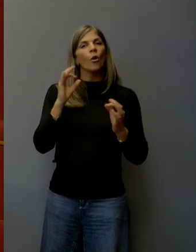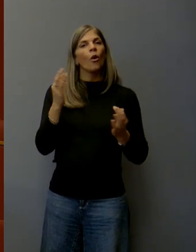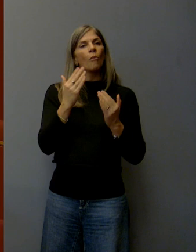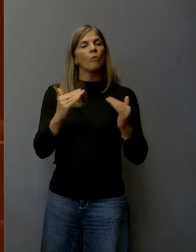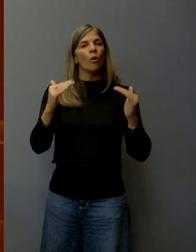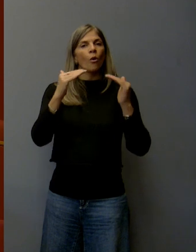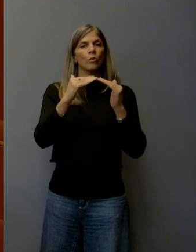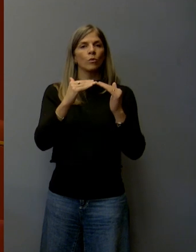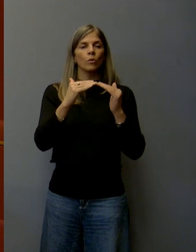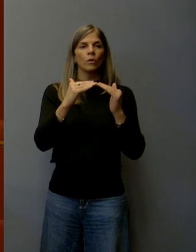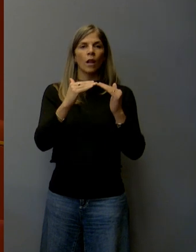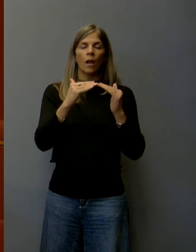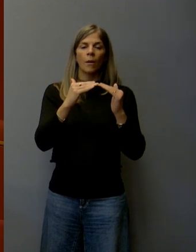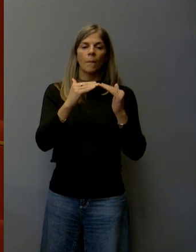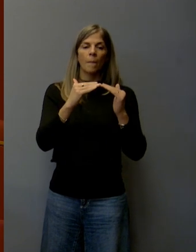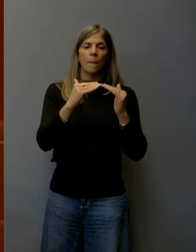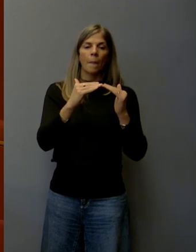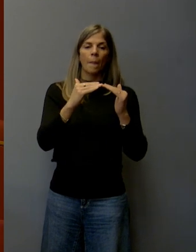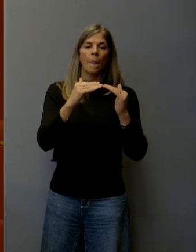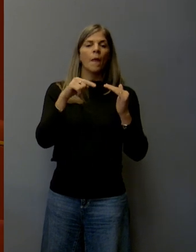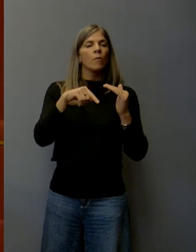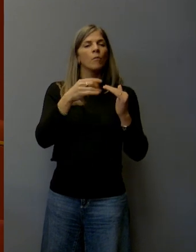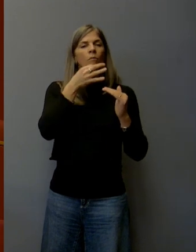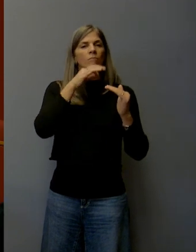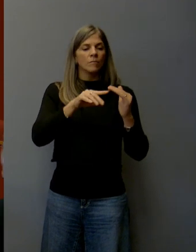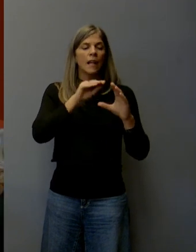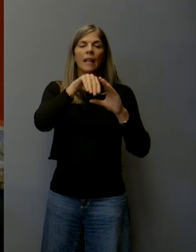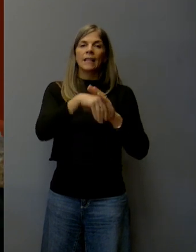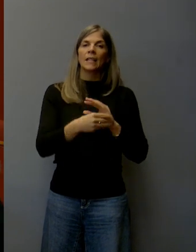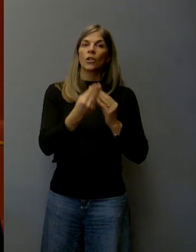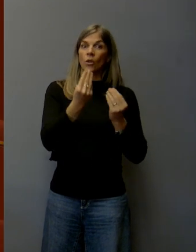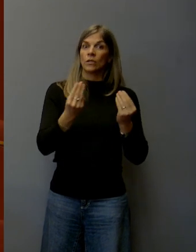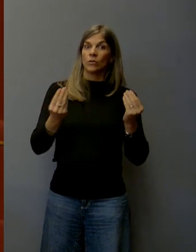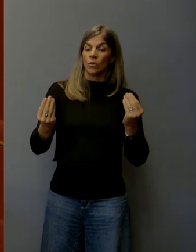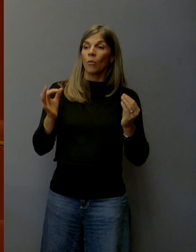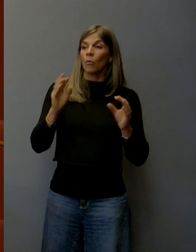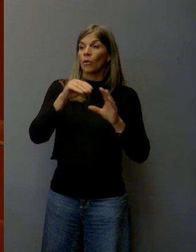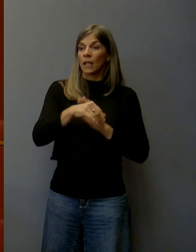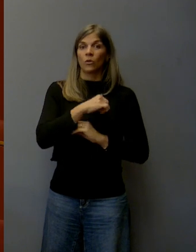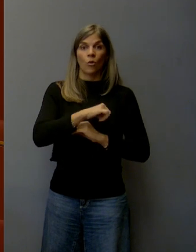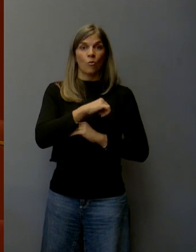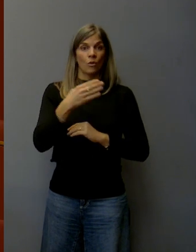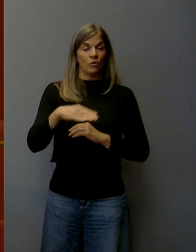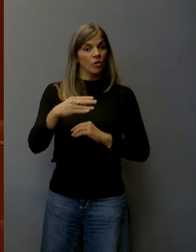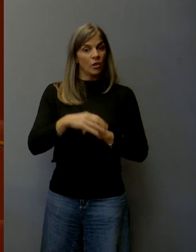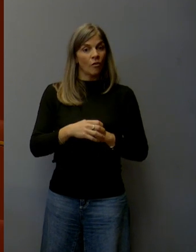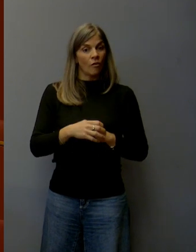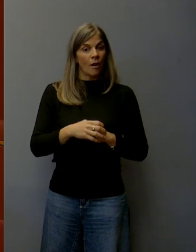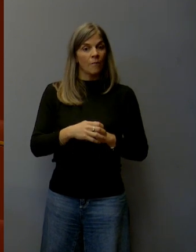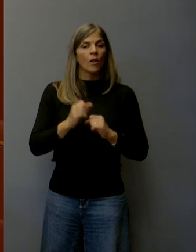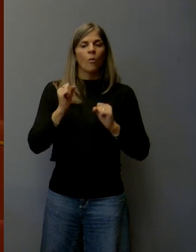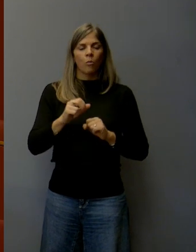garantita all'interno delle istituzioni anche il nostro caso all'interno del comune di Genova può monitorare